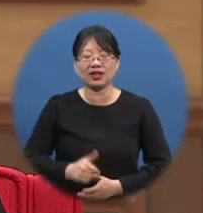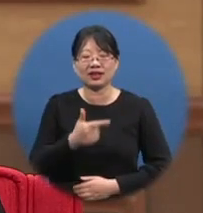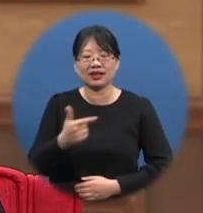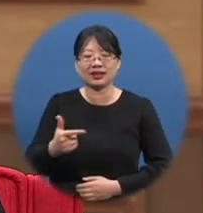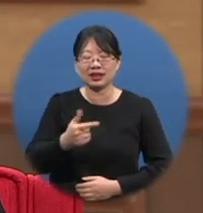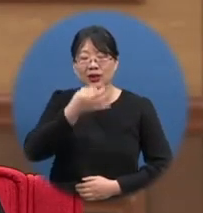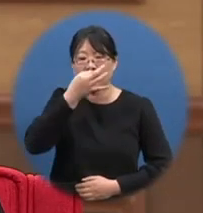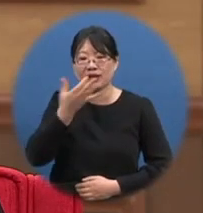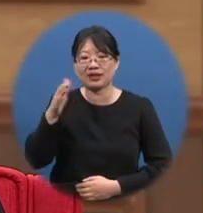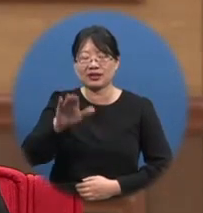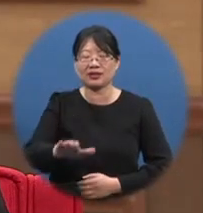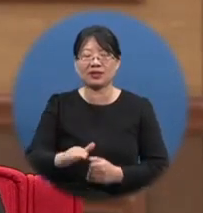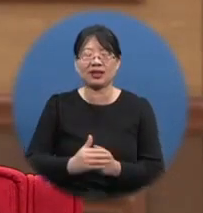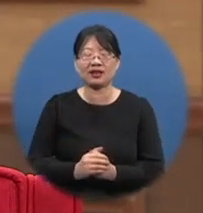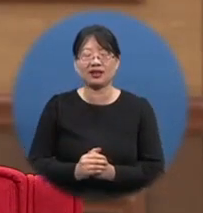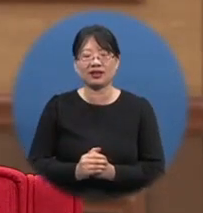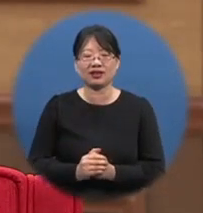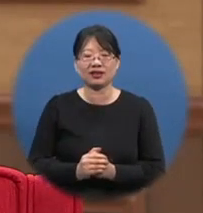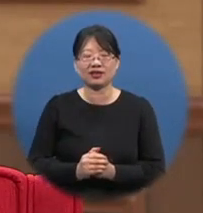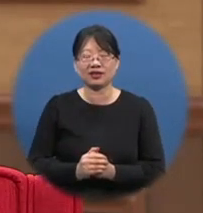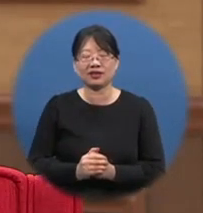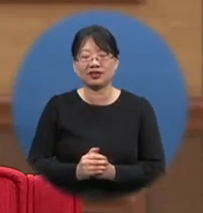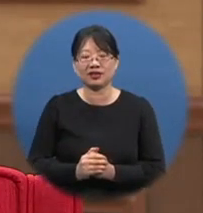굉장히 힘들지만은